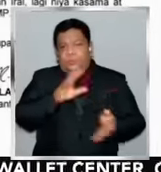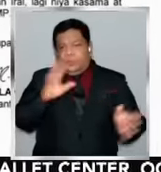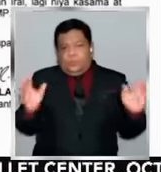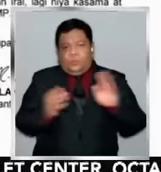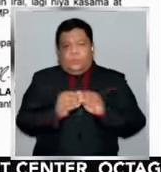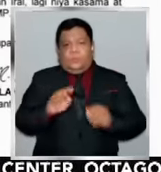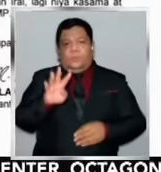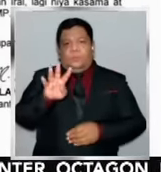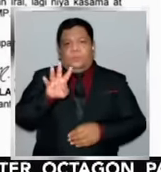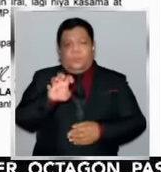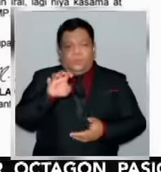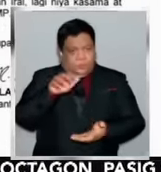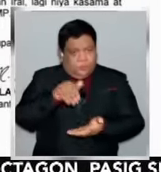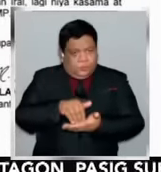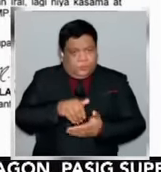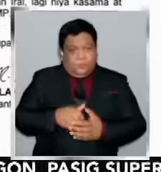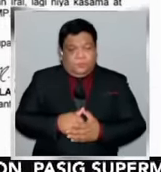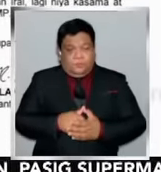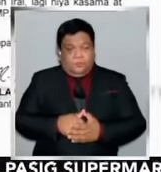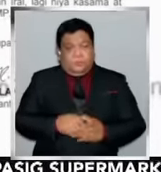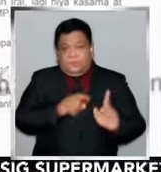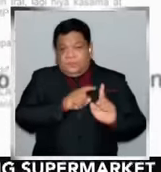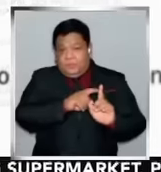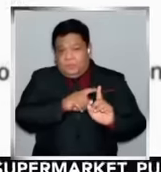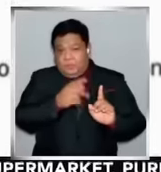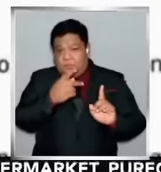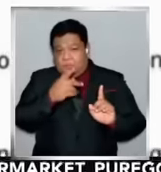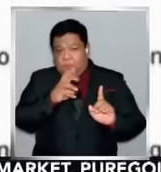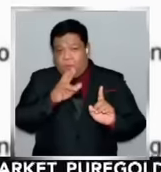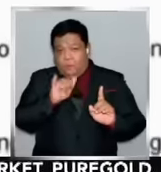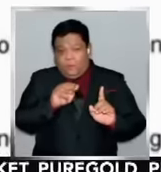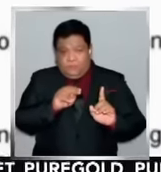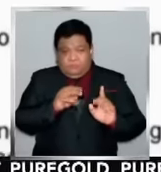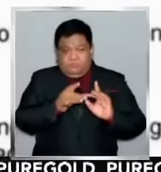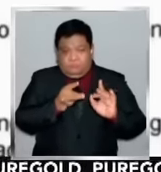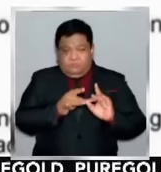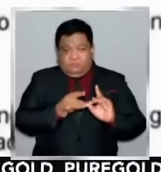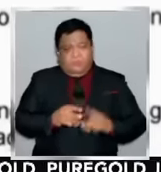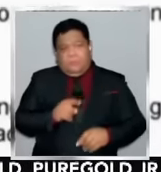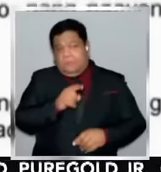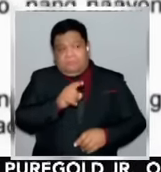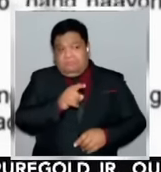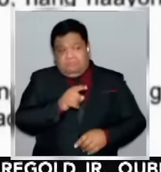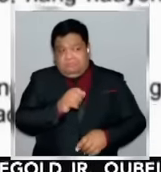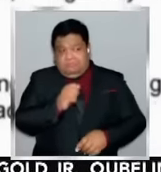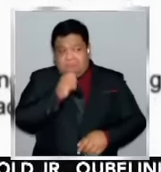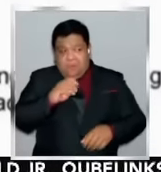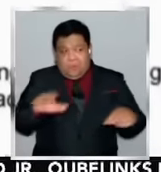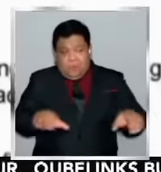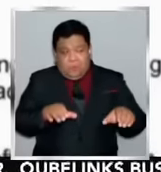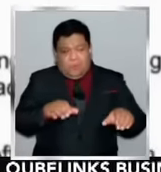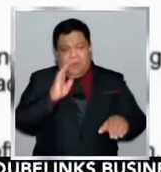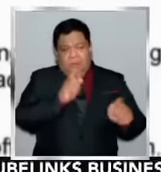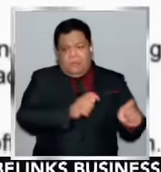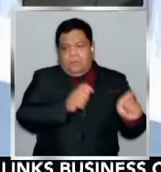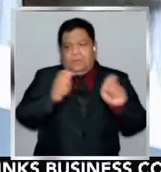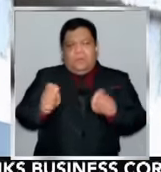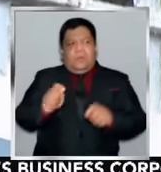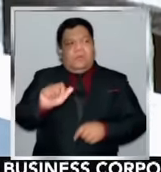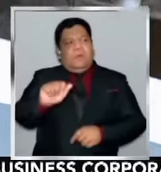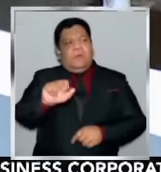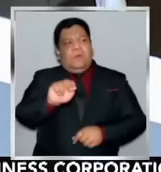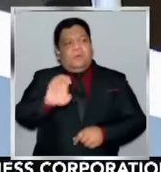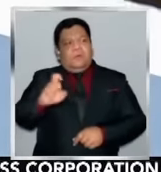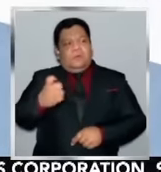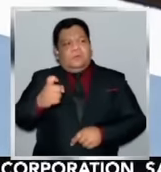ni Kerwin. Ginipit na umano siya at pinagbantaan na ililipat sa Annex 2 ng MMDJ kung hindi siya magbigay ng lagay.